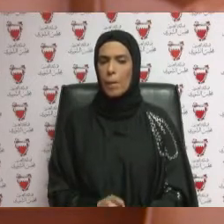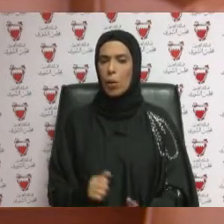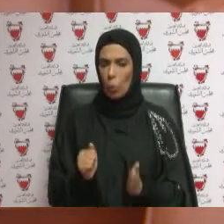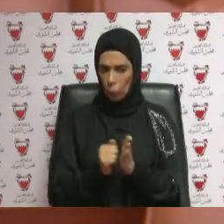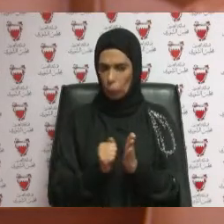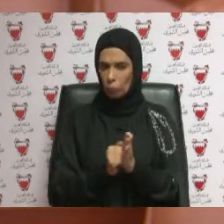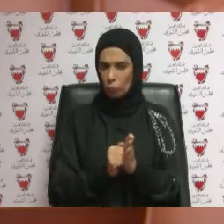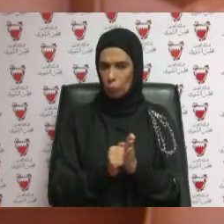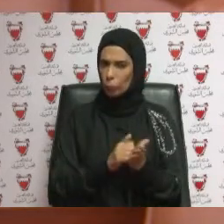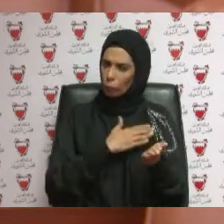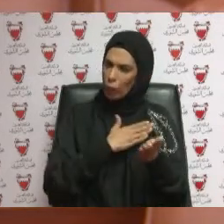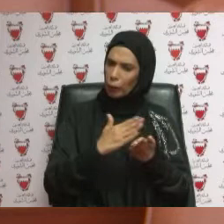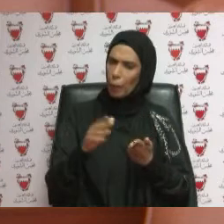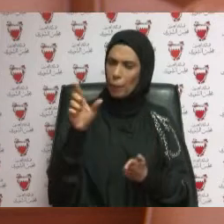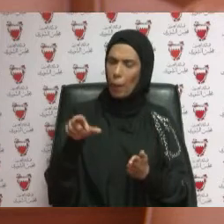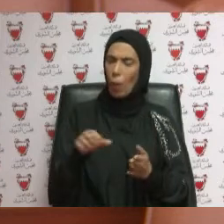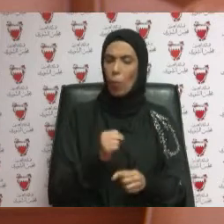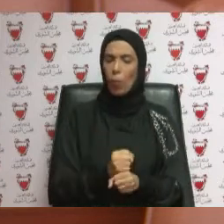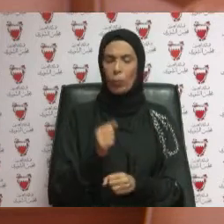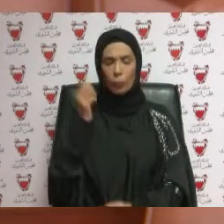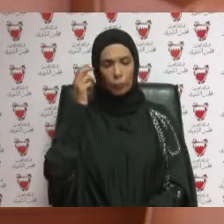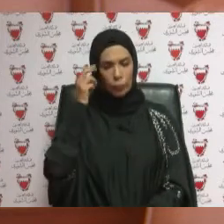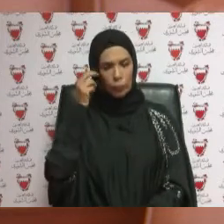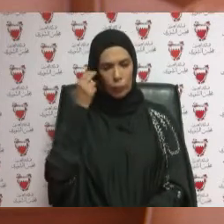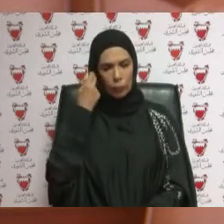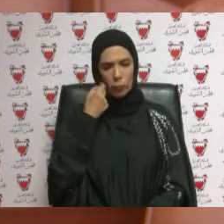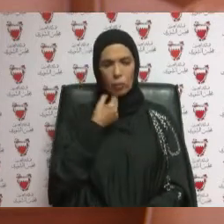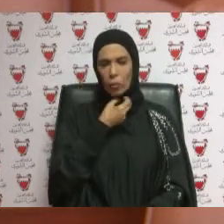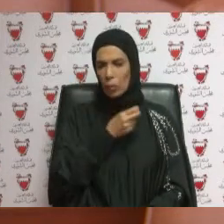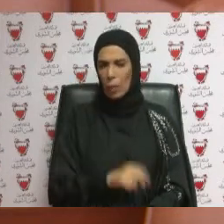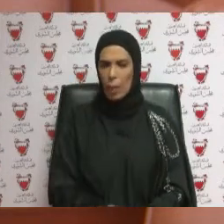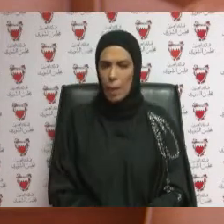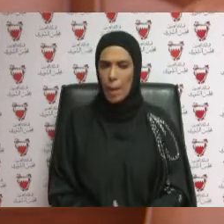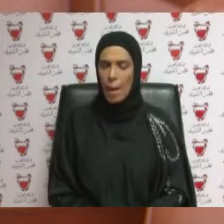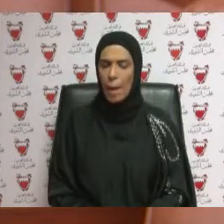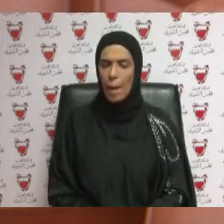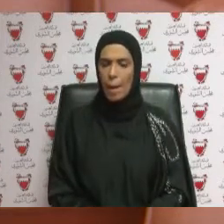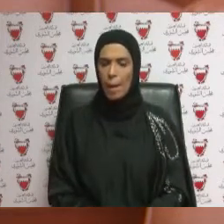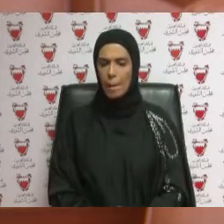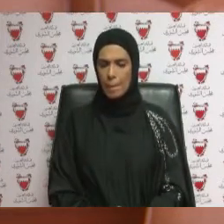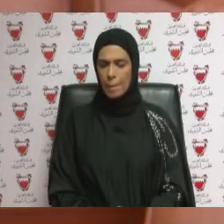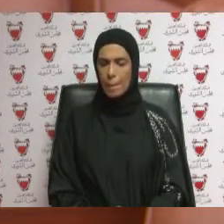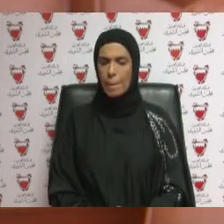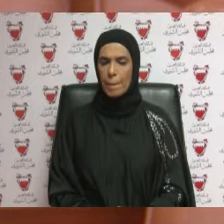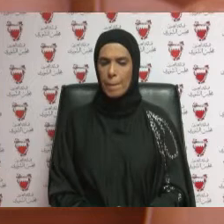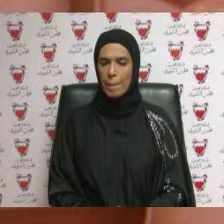سيتم إخلاءها من قبل العمال أو أن يعني سيوجد؟ وثانيا السؤال الثاني